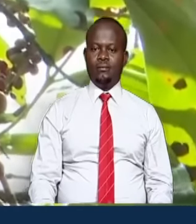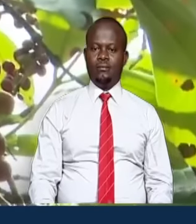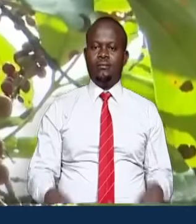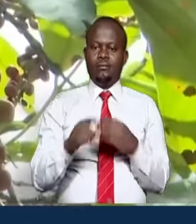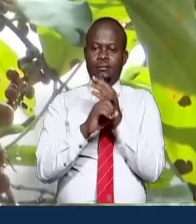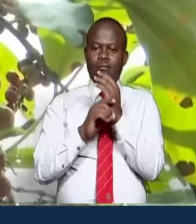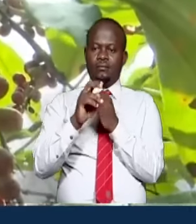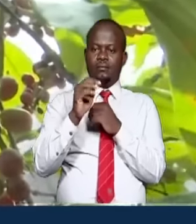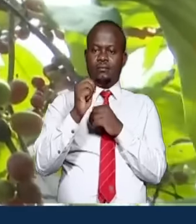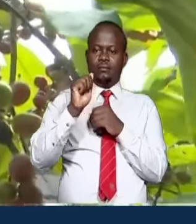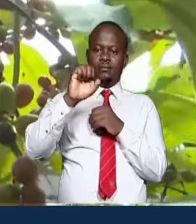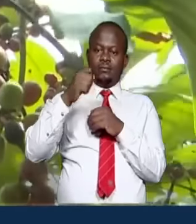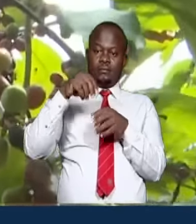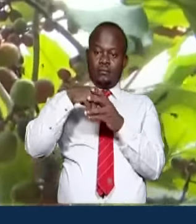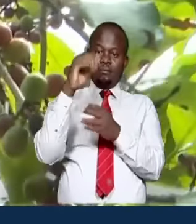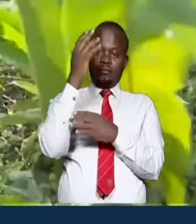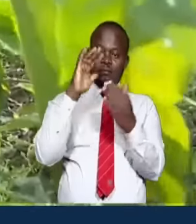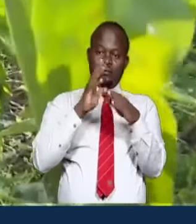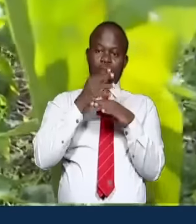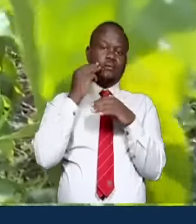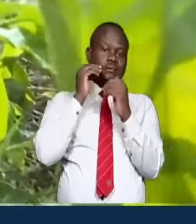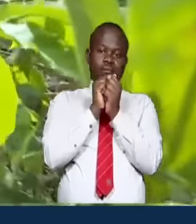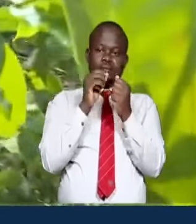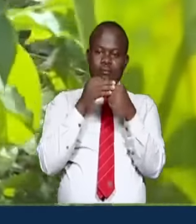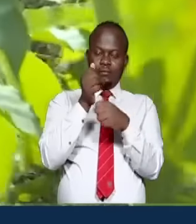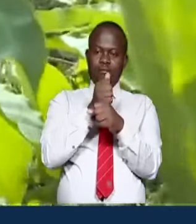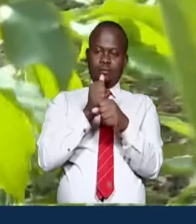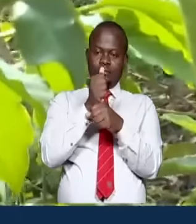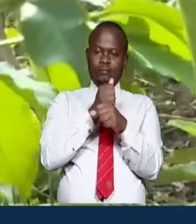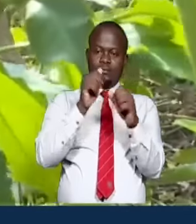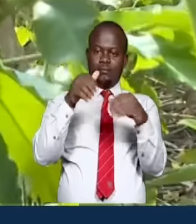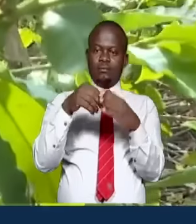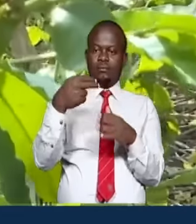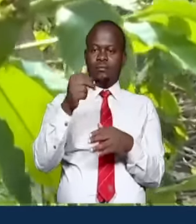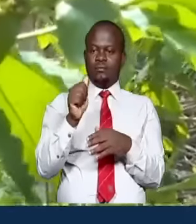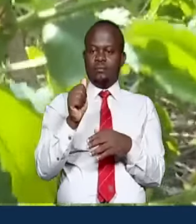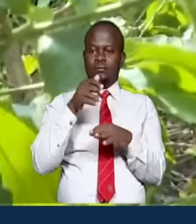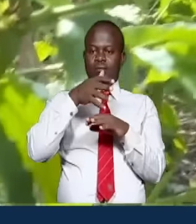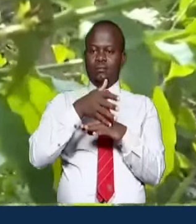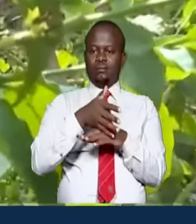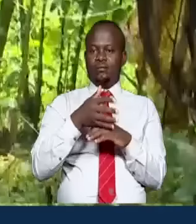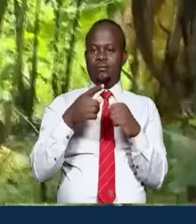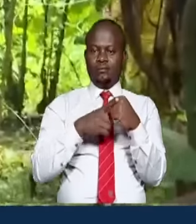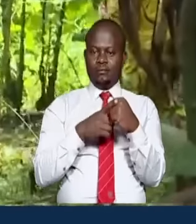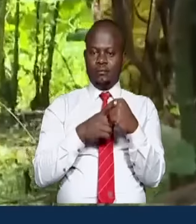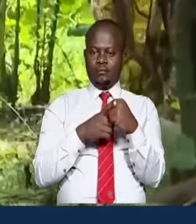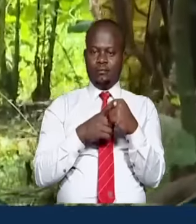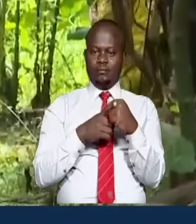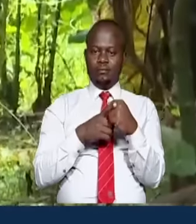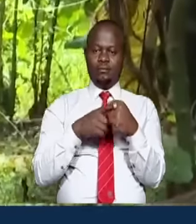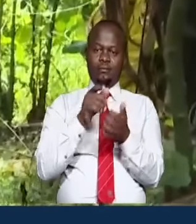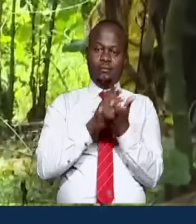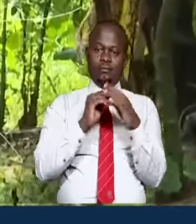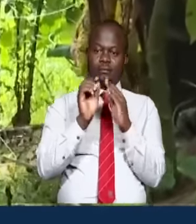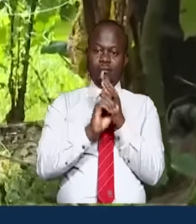Akarere ka Nyamasheke gateyemo ibiti birenga miliyoni 18 by'ikawa ihinze kuri hektari zirenga 600,000. Ni kamwe mu